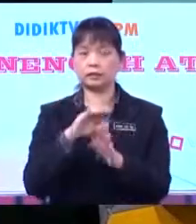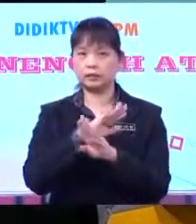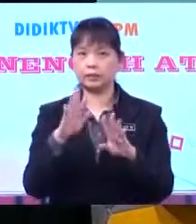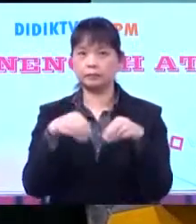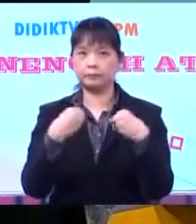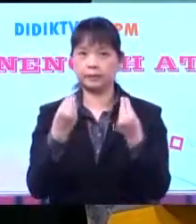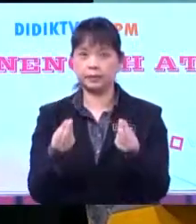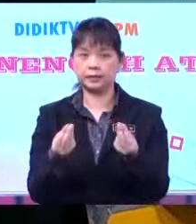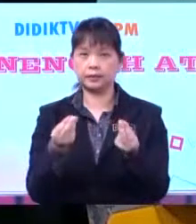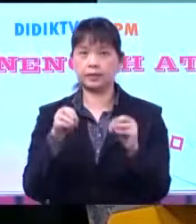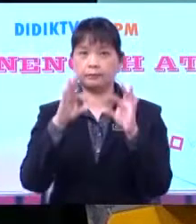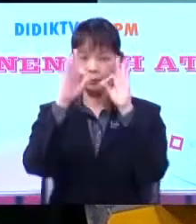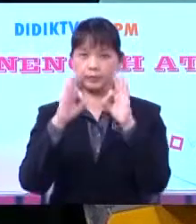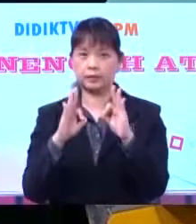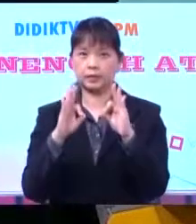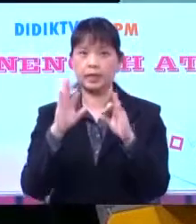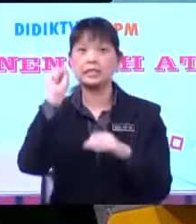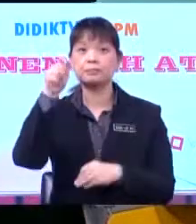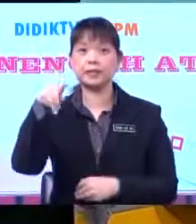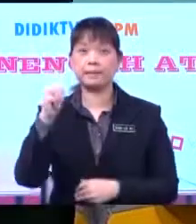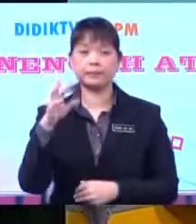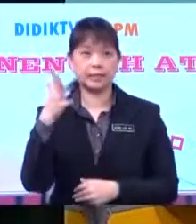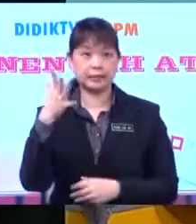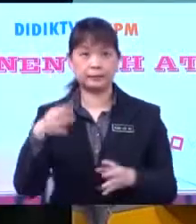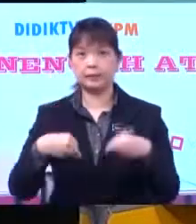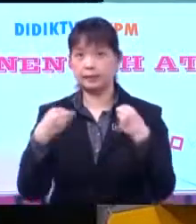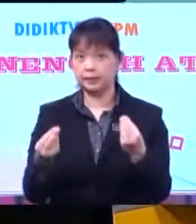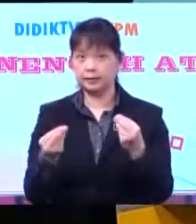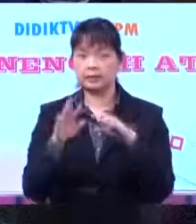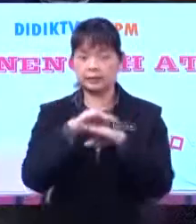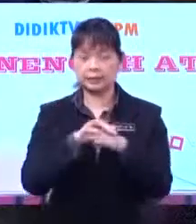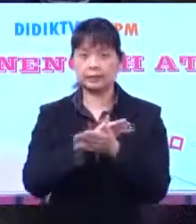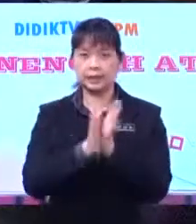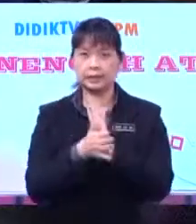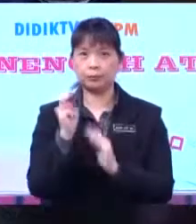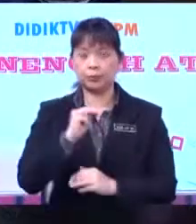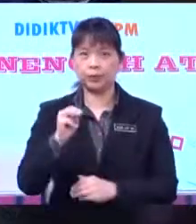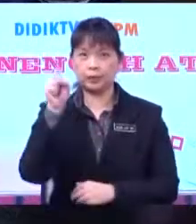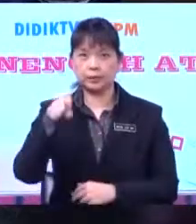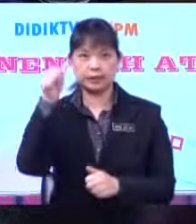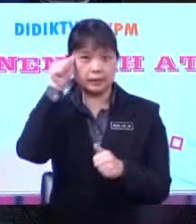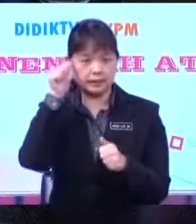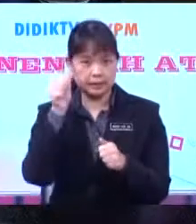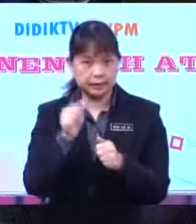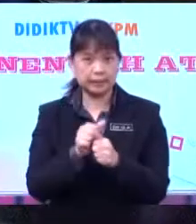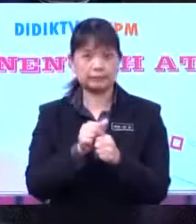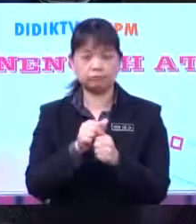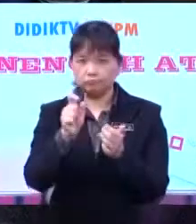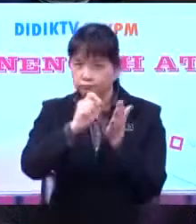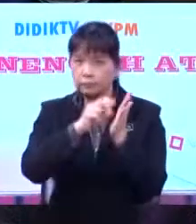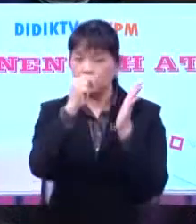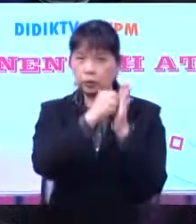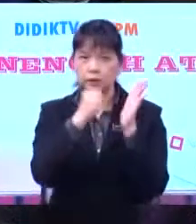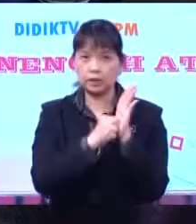formula-s pm3 perusahaan tak diberi aja dia mulai mengambil poin ini handuk eksitu Tuliskan